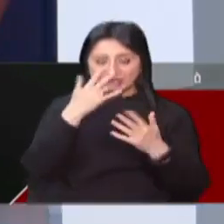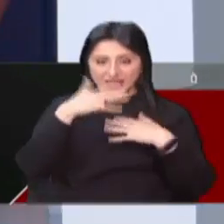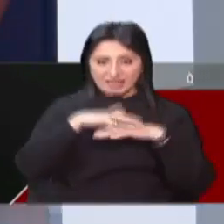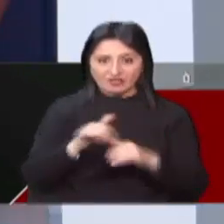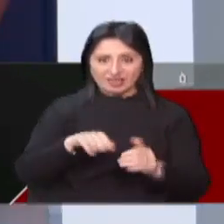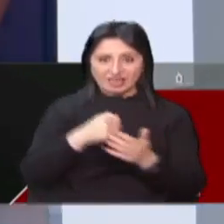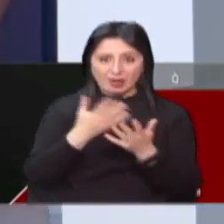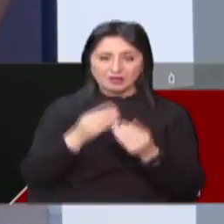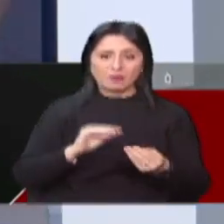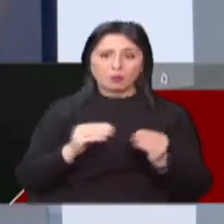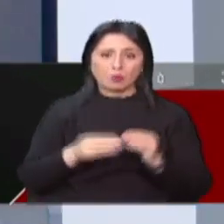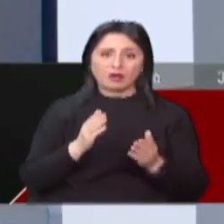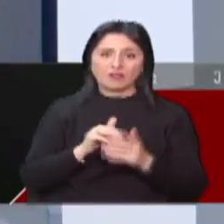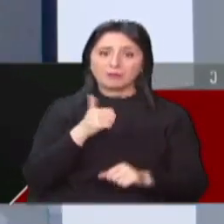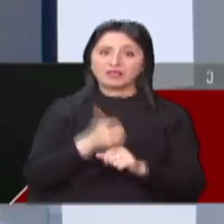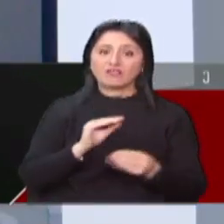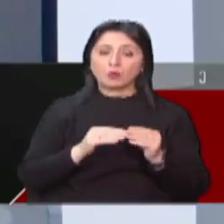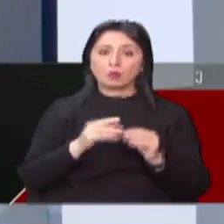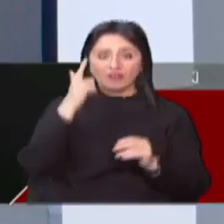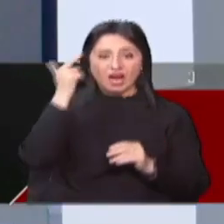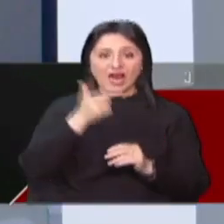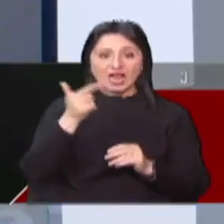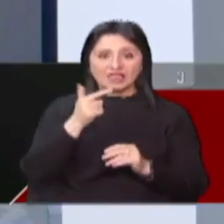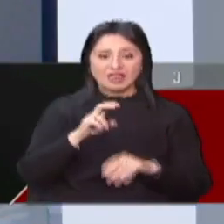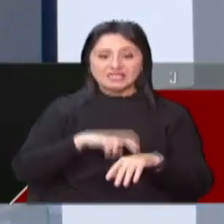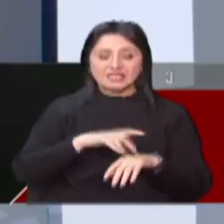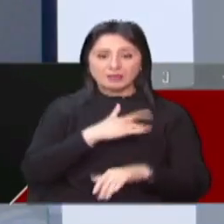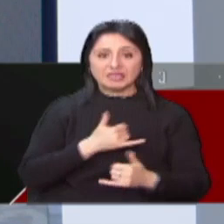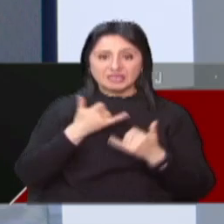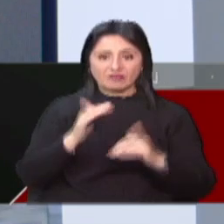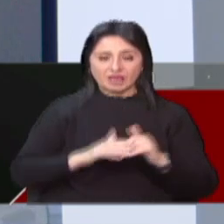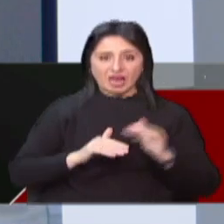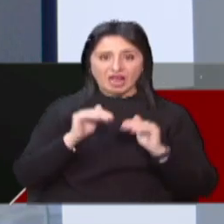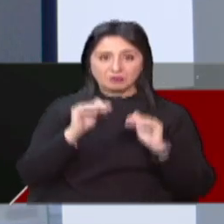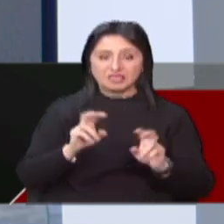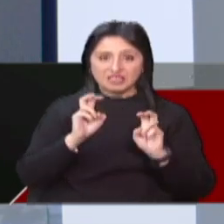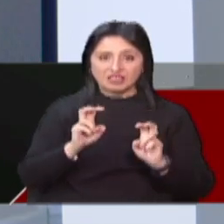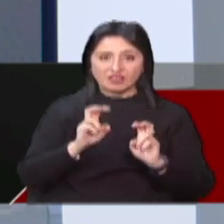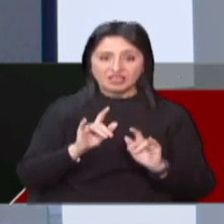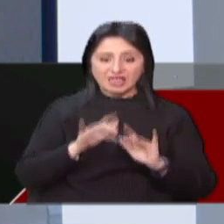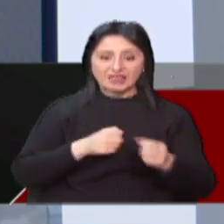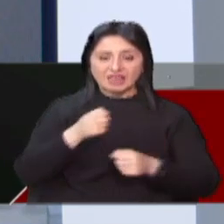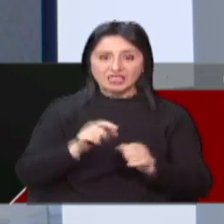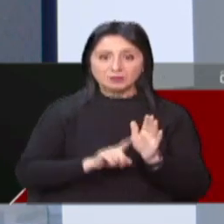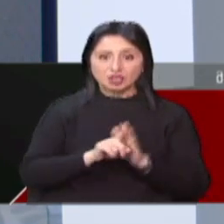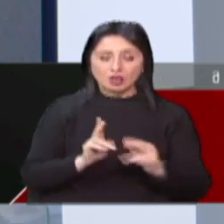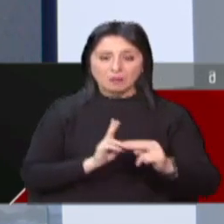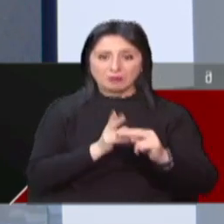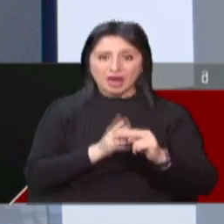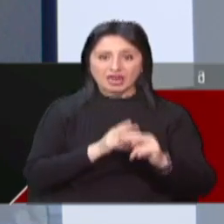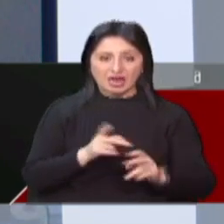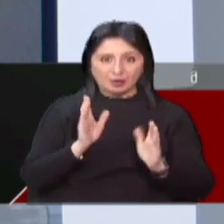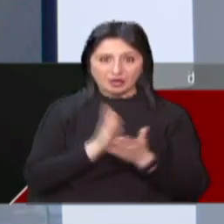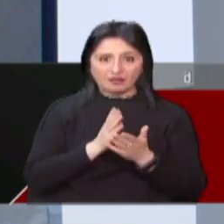ინტეგრაცია დღემდე გამოწვევად რჩება. მთავარ პრობლემად კი განათლებისა და სამედიცინო სერვისებზე ხელმისაწვდომობა და დასაქმების დროს შექმნილი ბარიერები